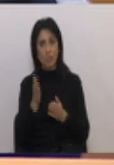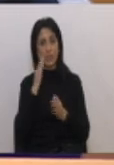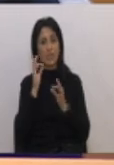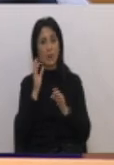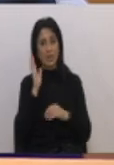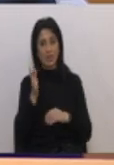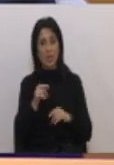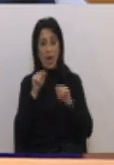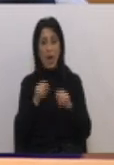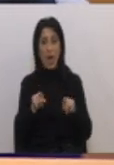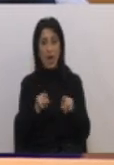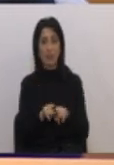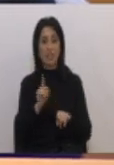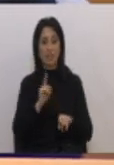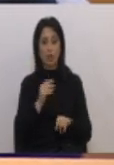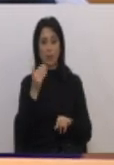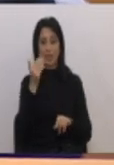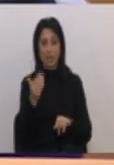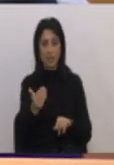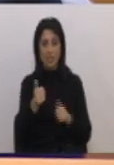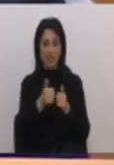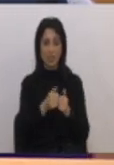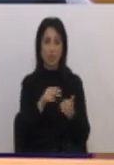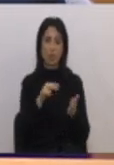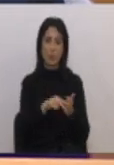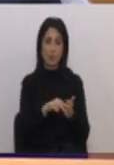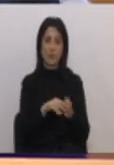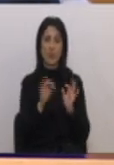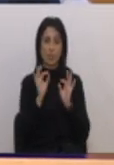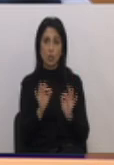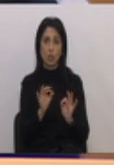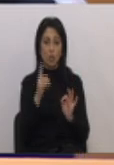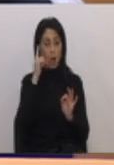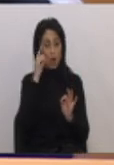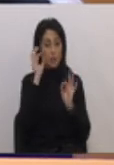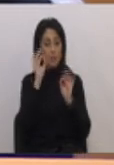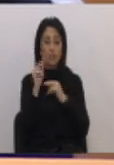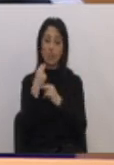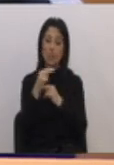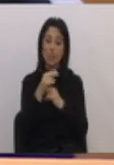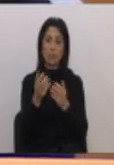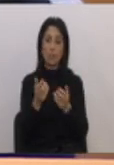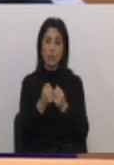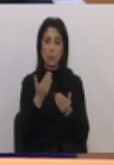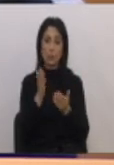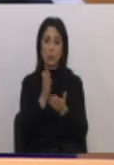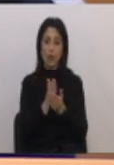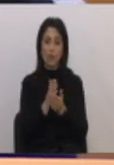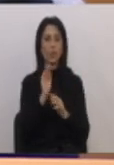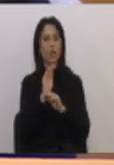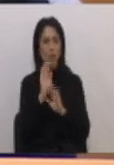სამართლიანი გახდება და აქაც ველოდებით თქვენს გვერდში დგომას, სწორ ადეკვატური შენიშვნების მიღებას თუ გაქვთ